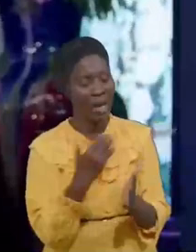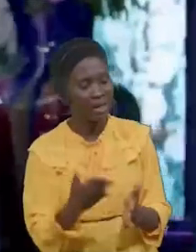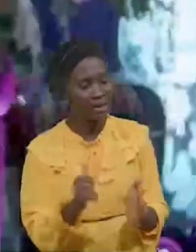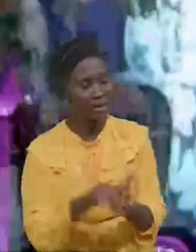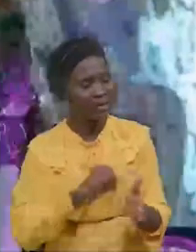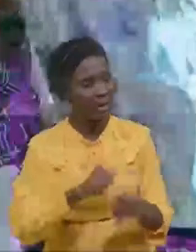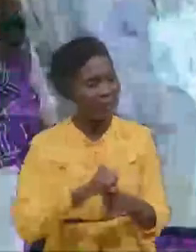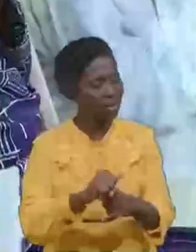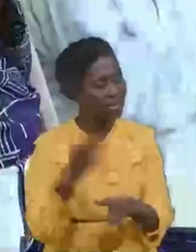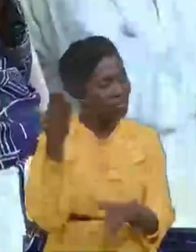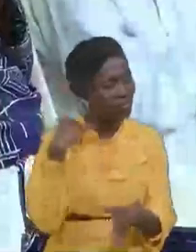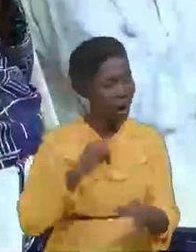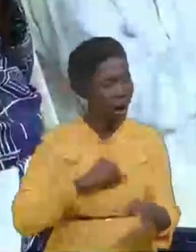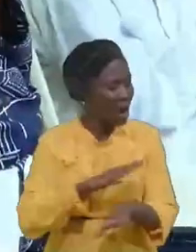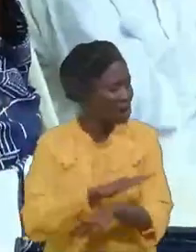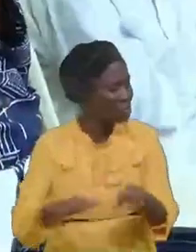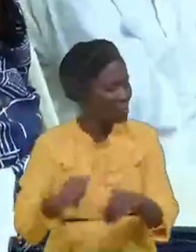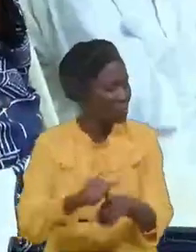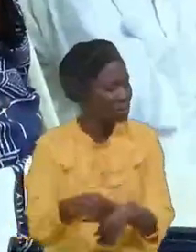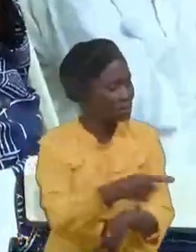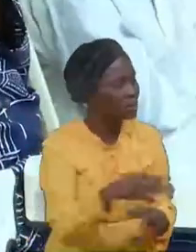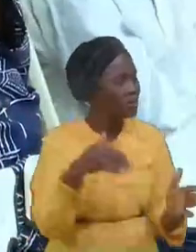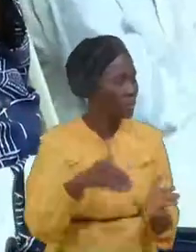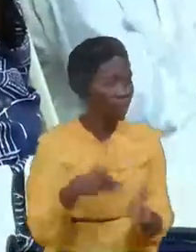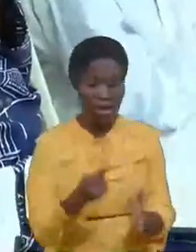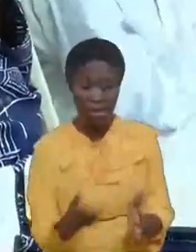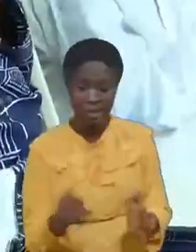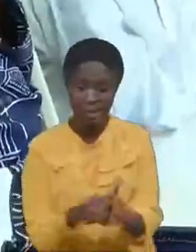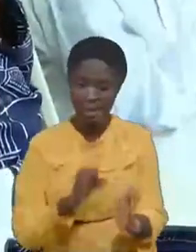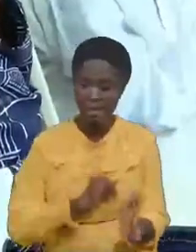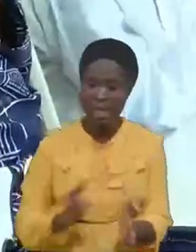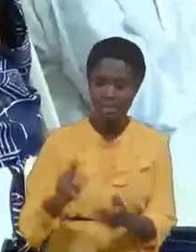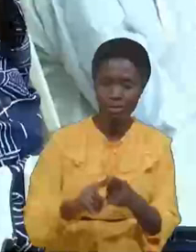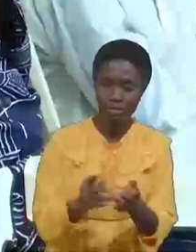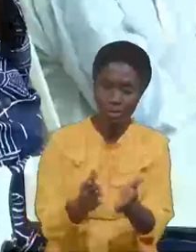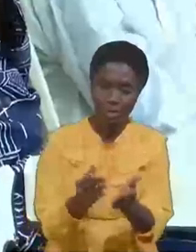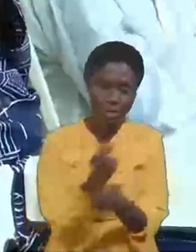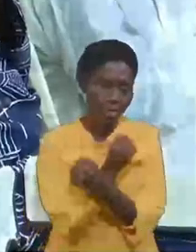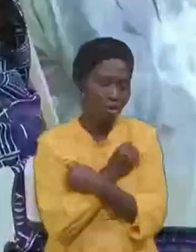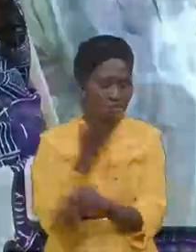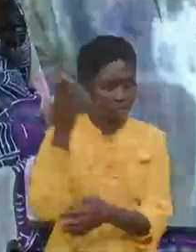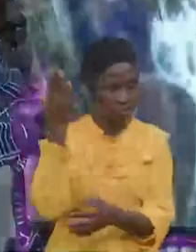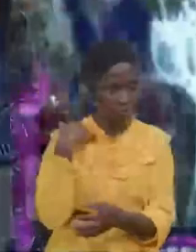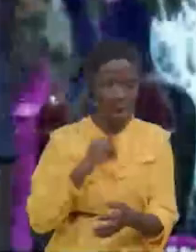faisais, je ne les fais plus. Les choses que j'aimais, je ne les aime plus.